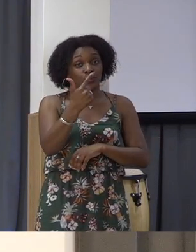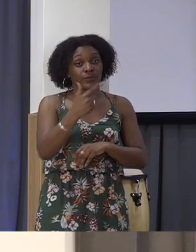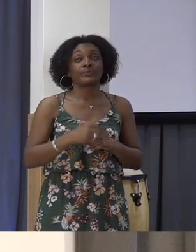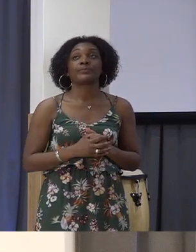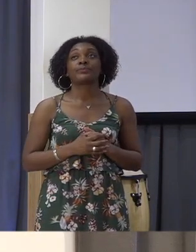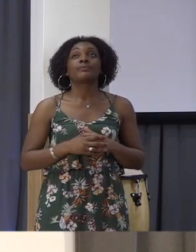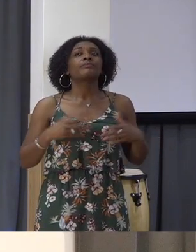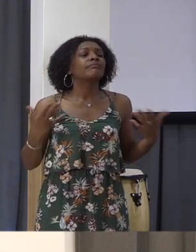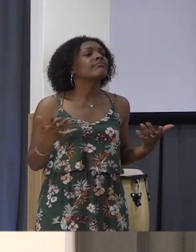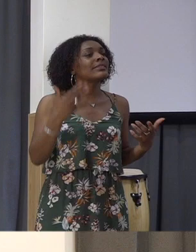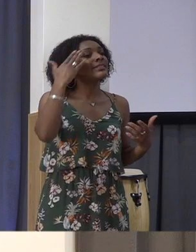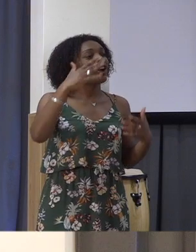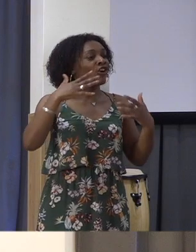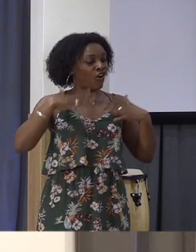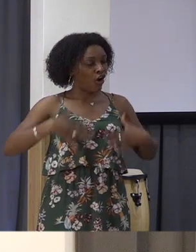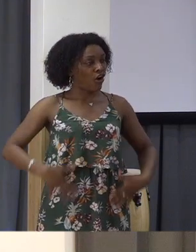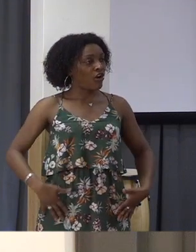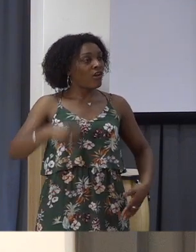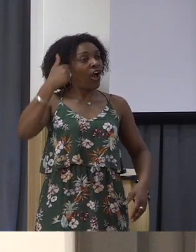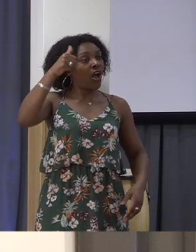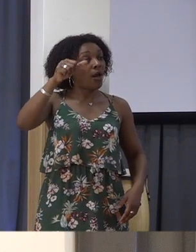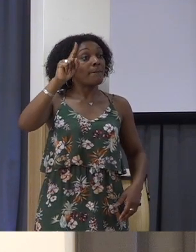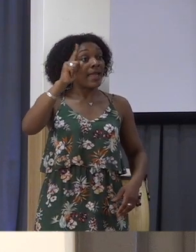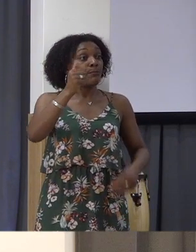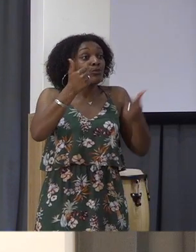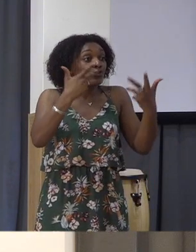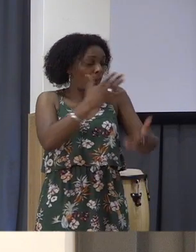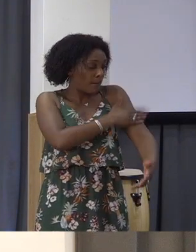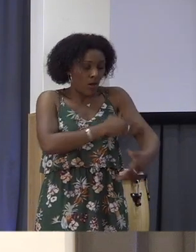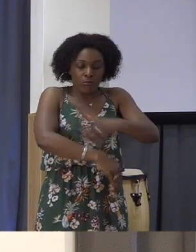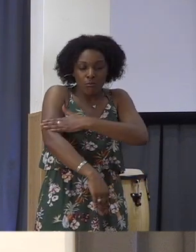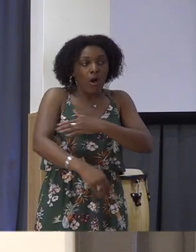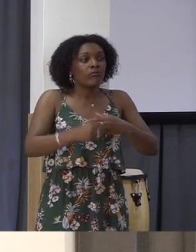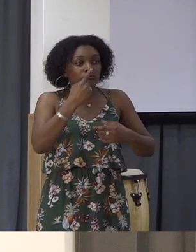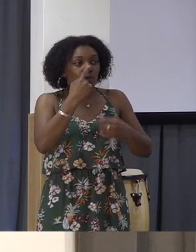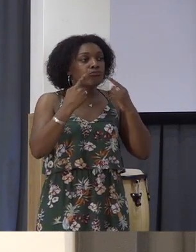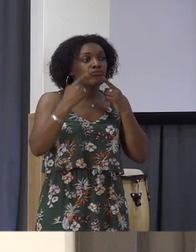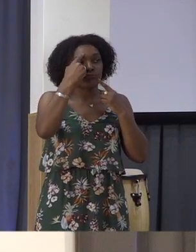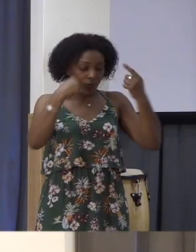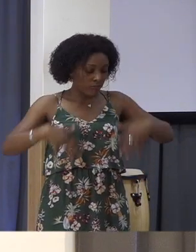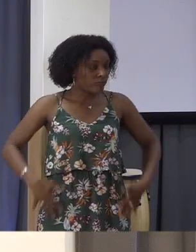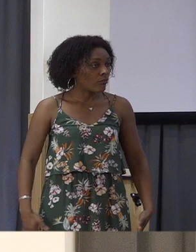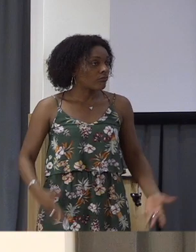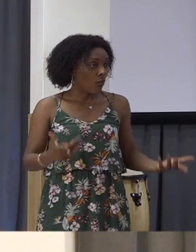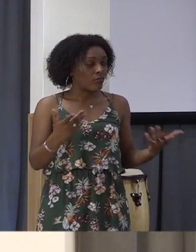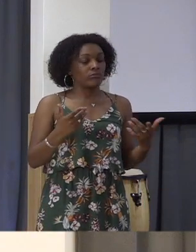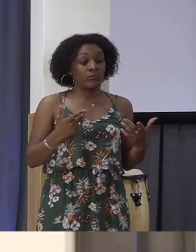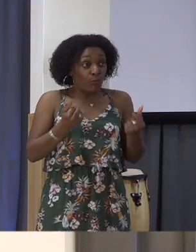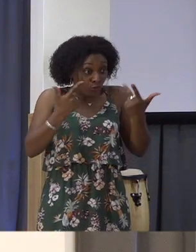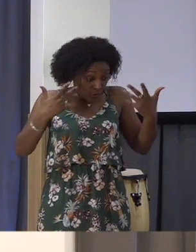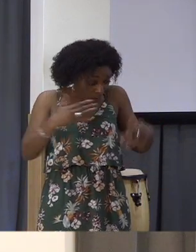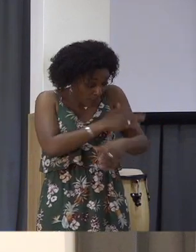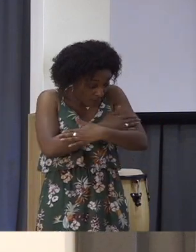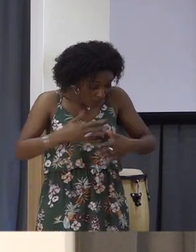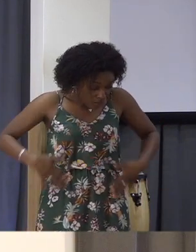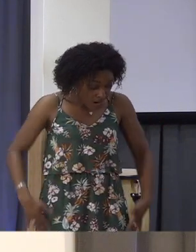Car comme le corps est un et a plusieurs membres, et comme tous les membres du corps, malgré leur nombre, ne